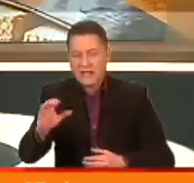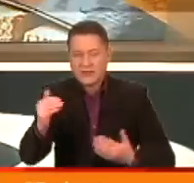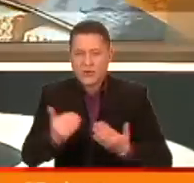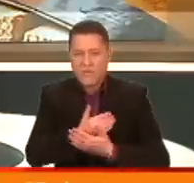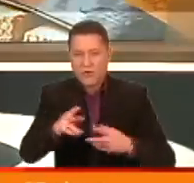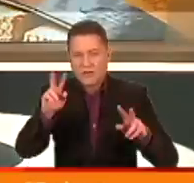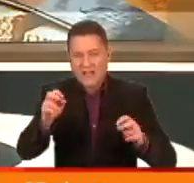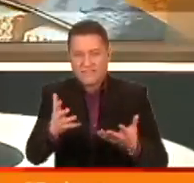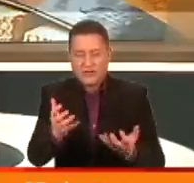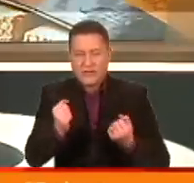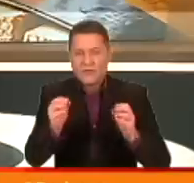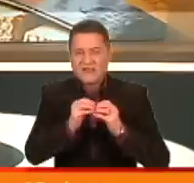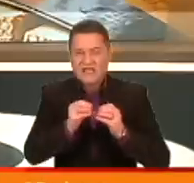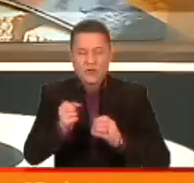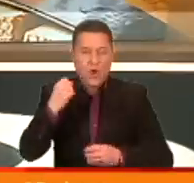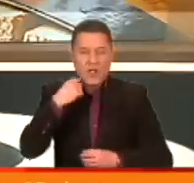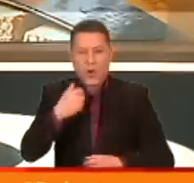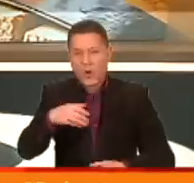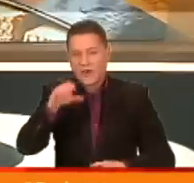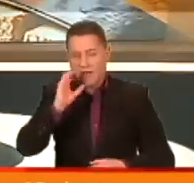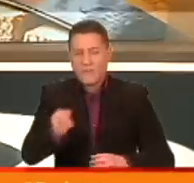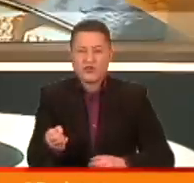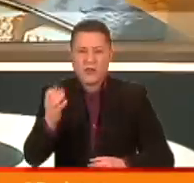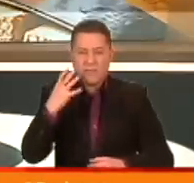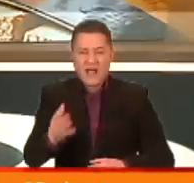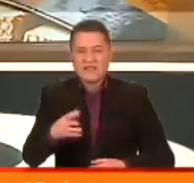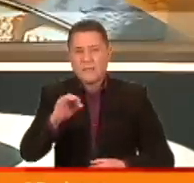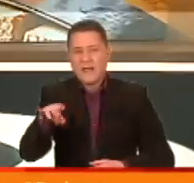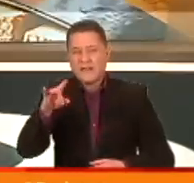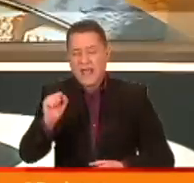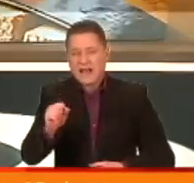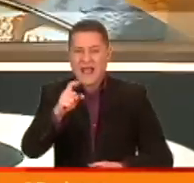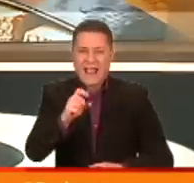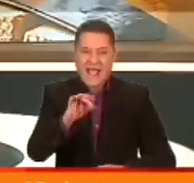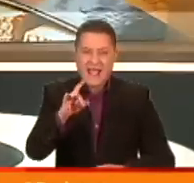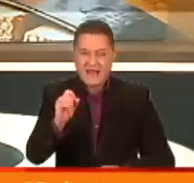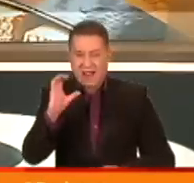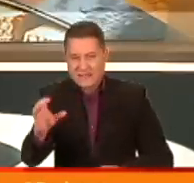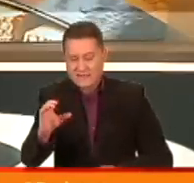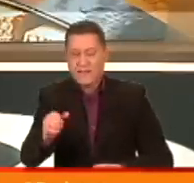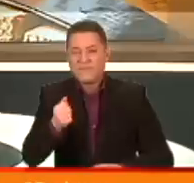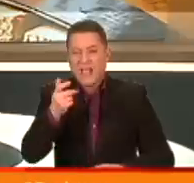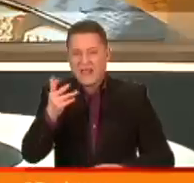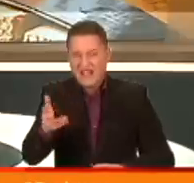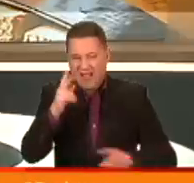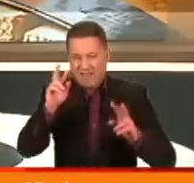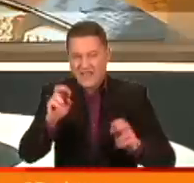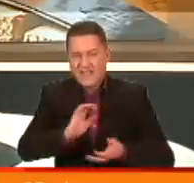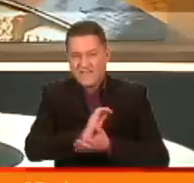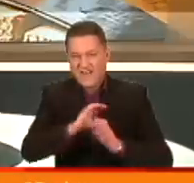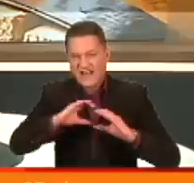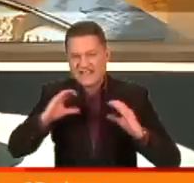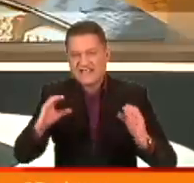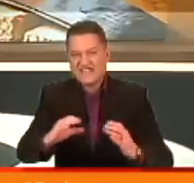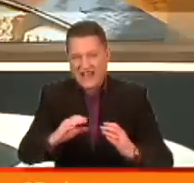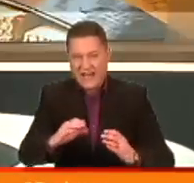мають отримати з десяток алкогольних напоїв, зокрема шампанське, мадера та херес, а також декілька видів сирів. У